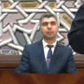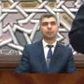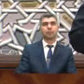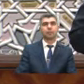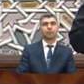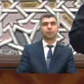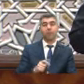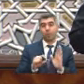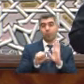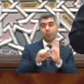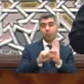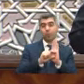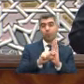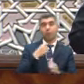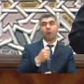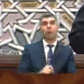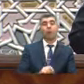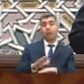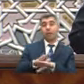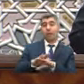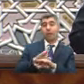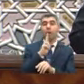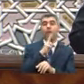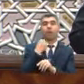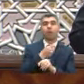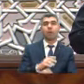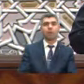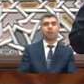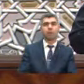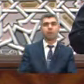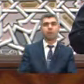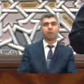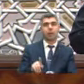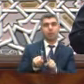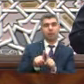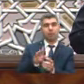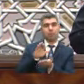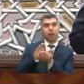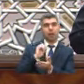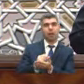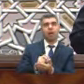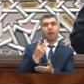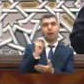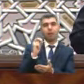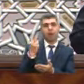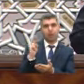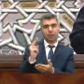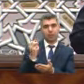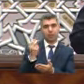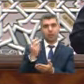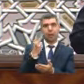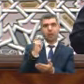موضوع أولويات السياسة الحكومية للفترة المتبقية من الولاية التشريعية الحالية،